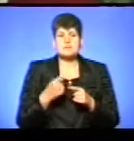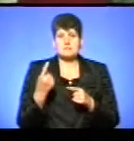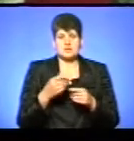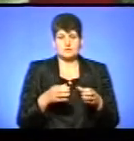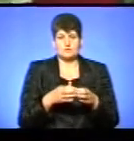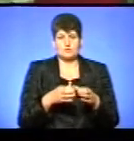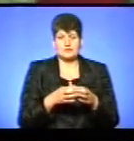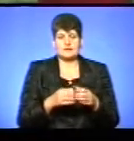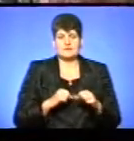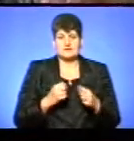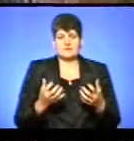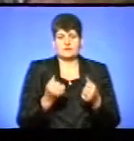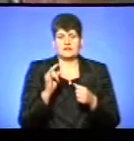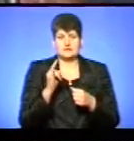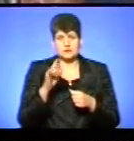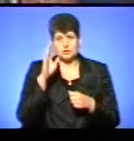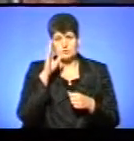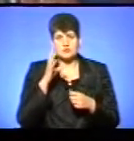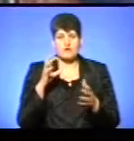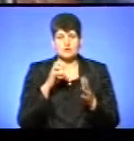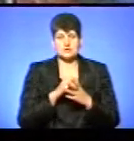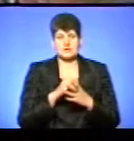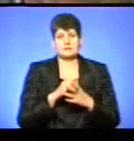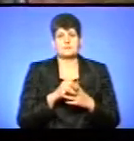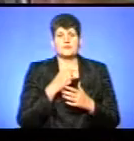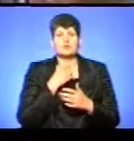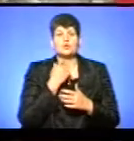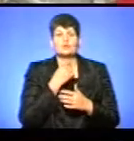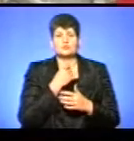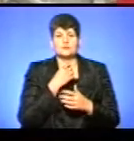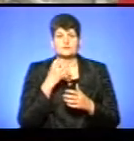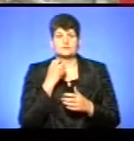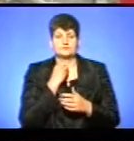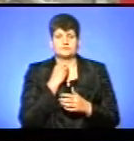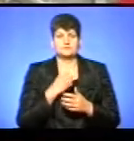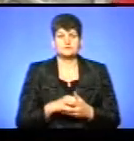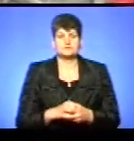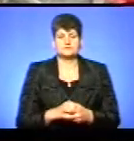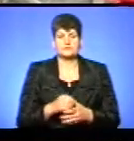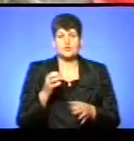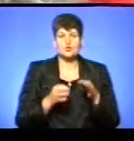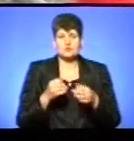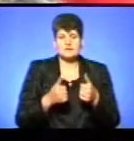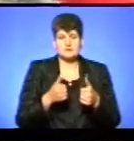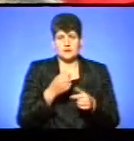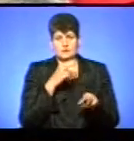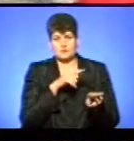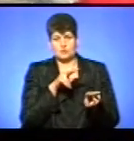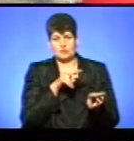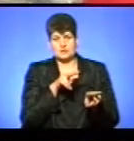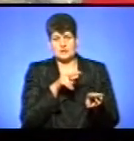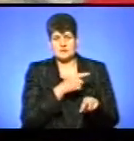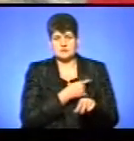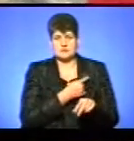Кременця намагається врятувати дитину. Хлопчика вкусила бджола у ротову порожнину. Суддя змагань спостерігає за медиками